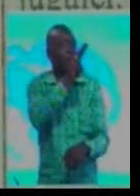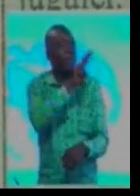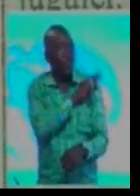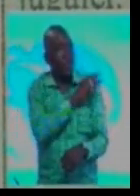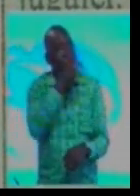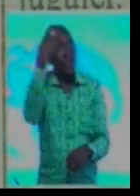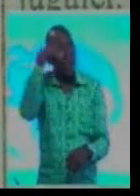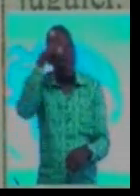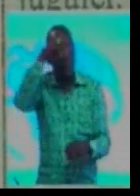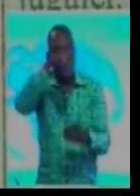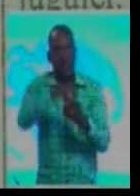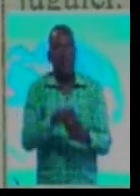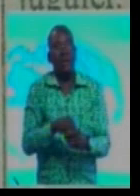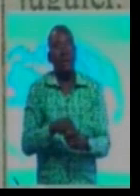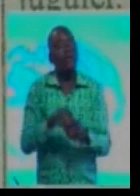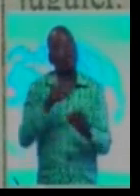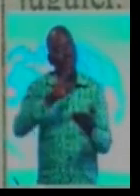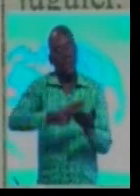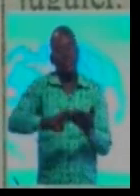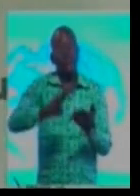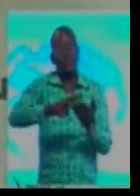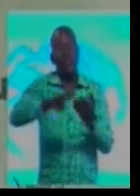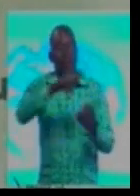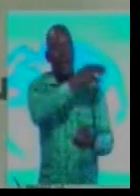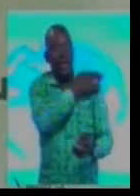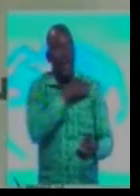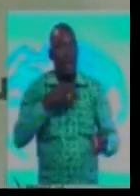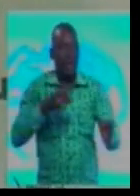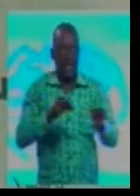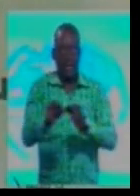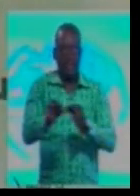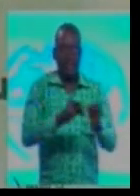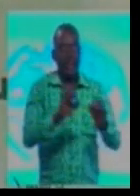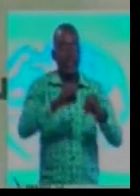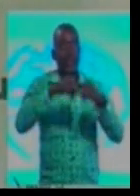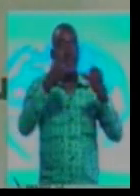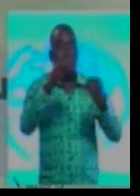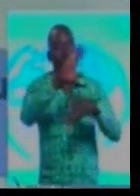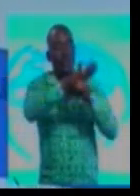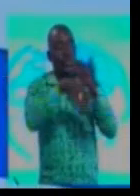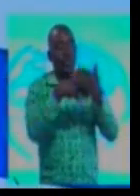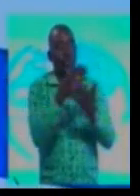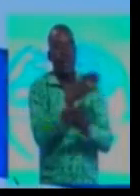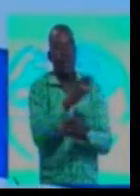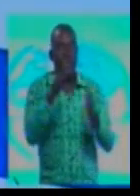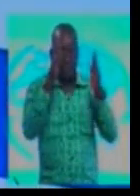son engagement dans le processus de réconciliation, explique le journal de tous les Burkinabés.